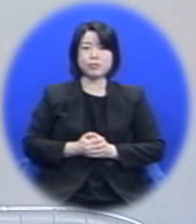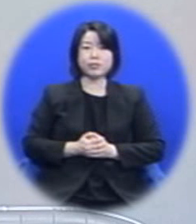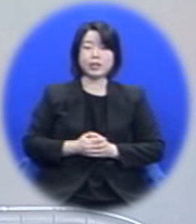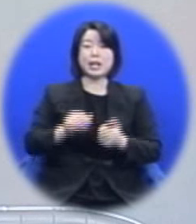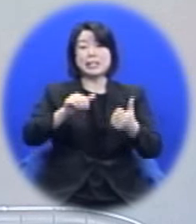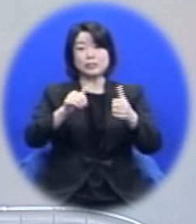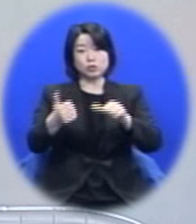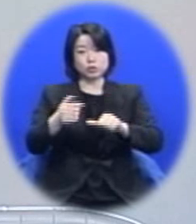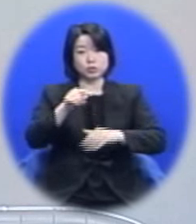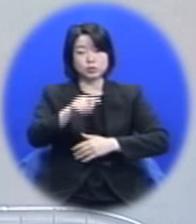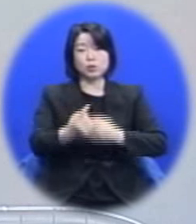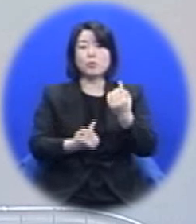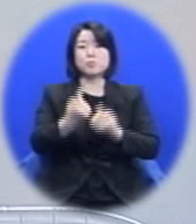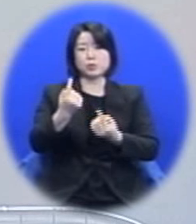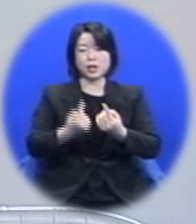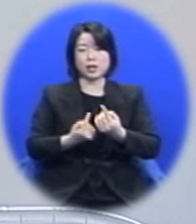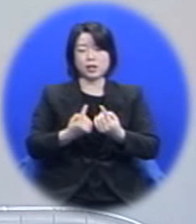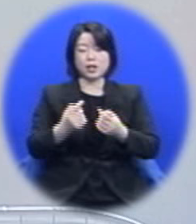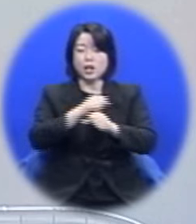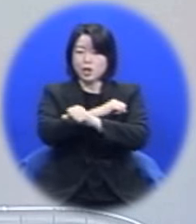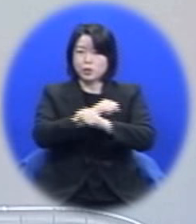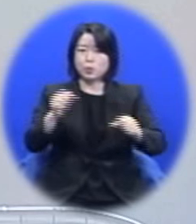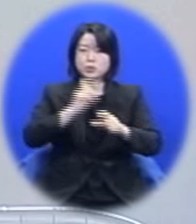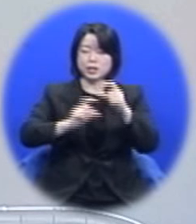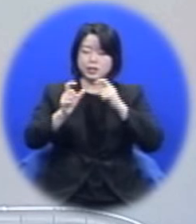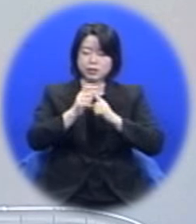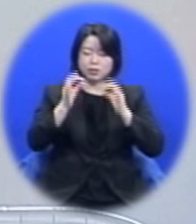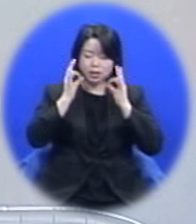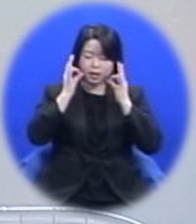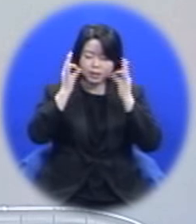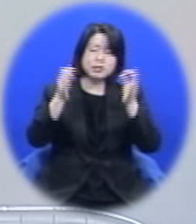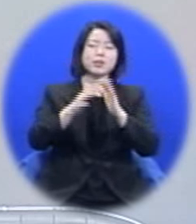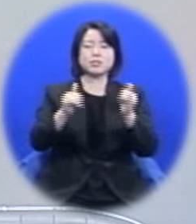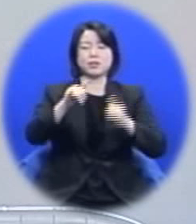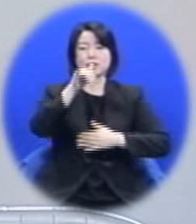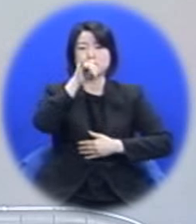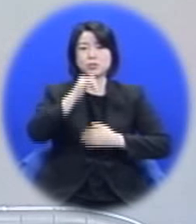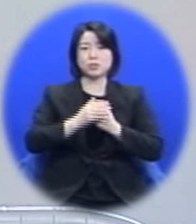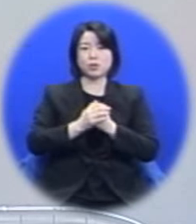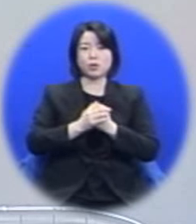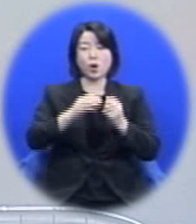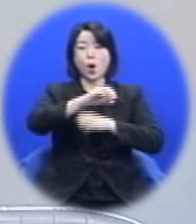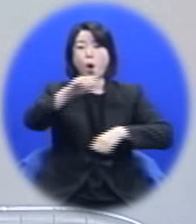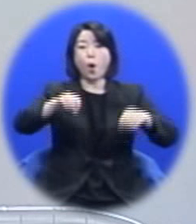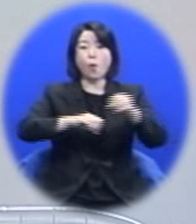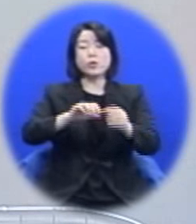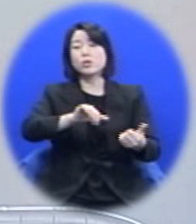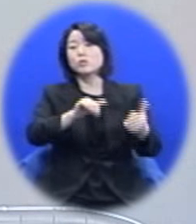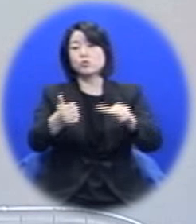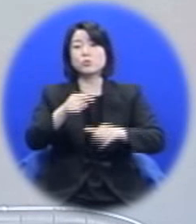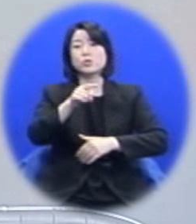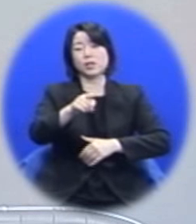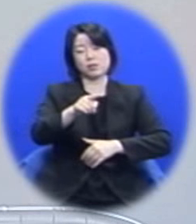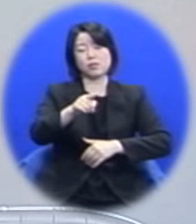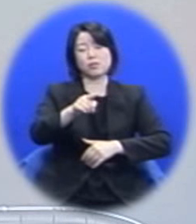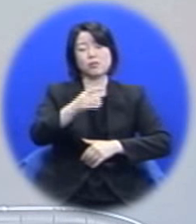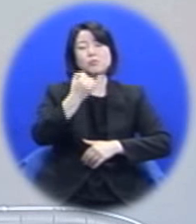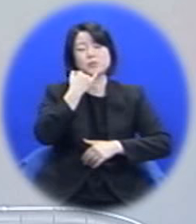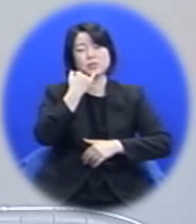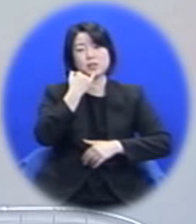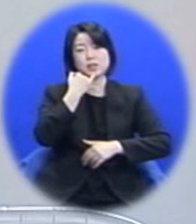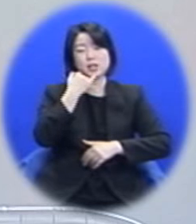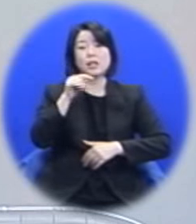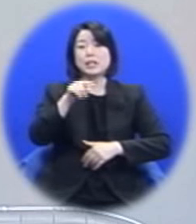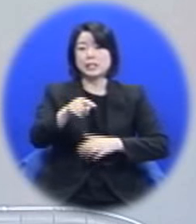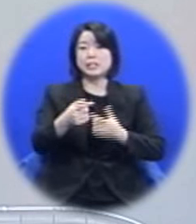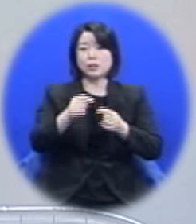죽는 것보다 용서가 더 간절한 사람이 있어요. 차라리 죽는 게 낫지. 이런 사람이